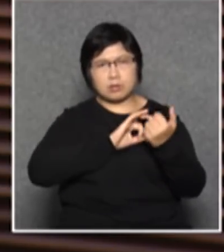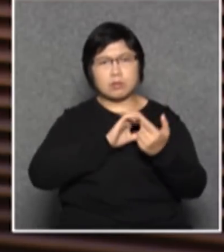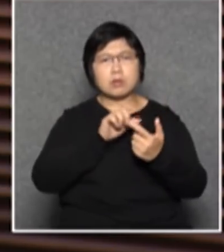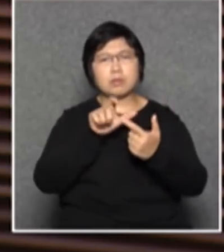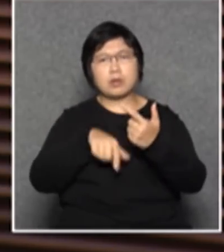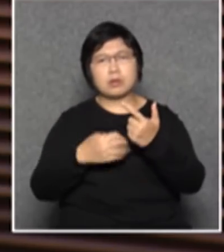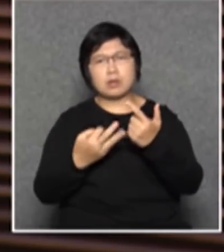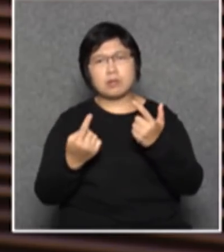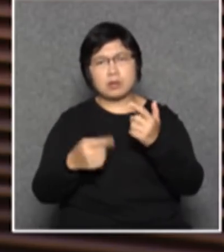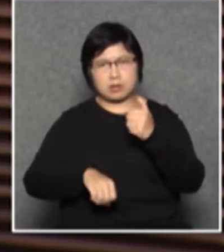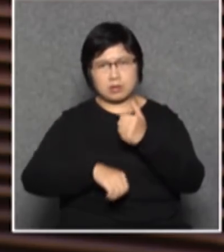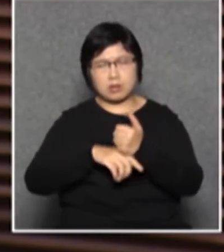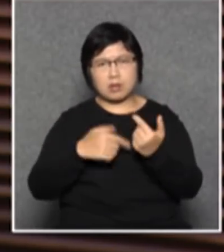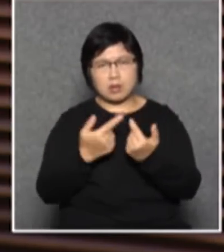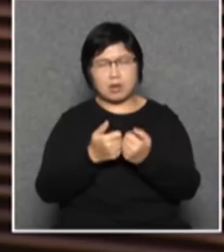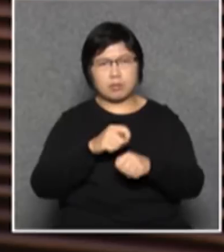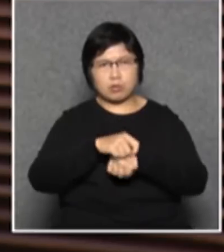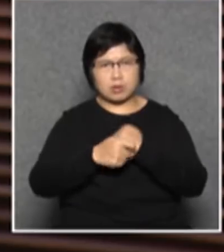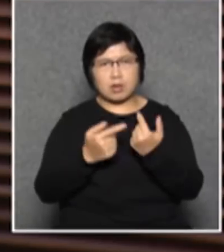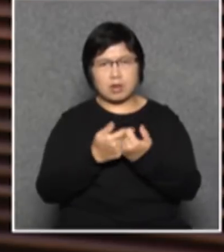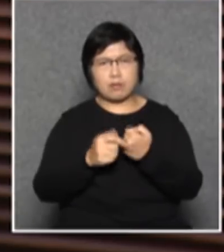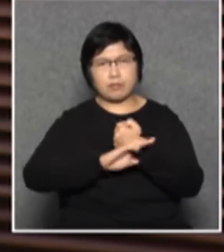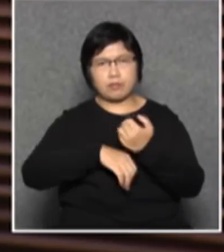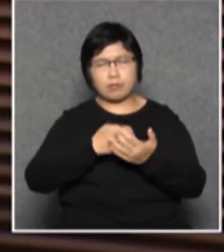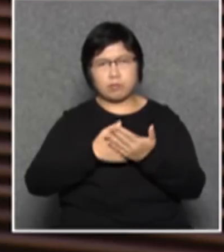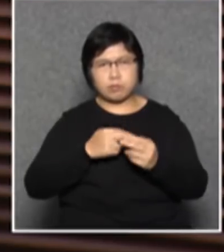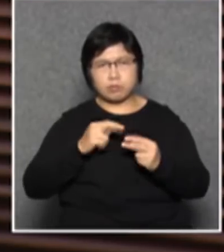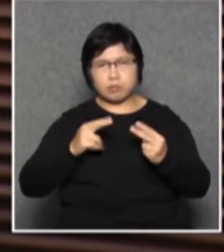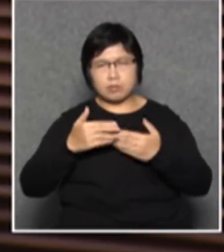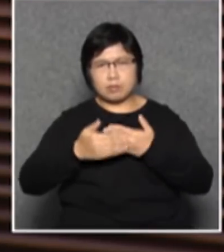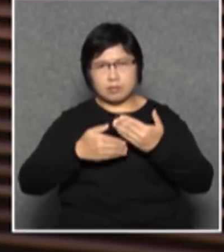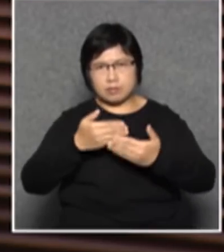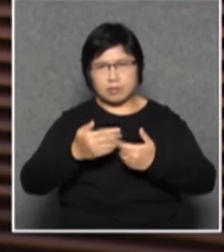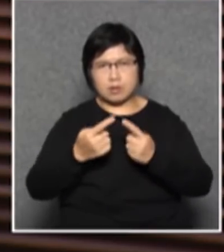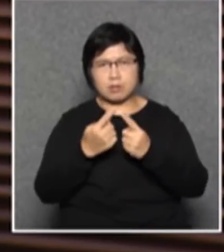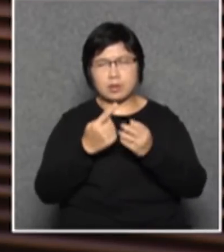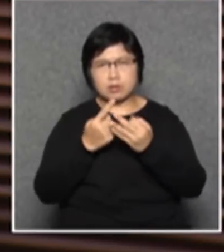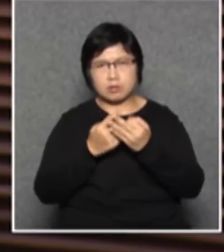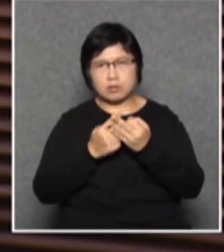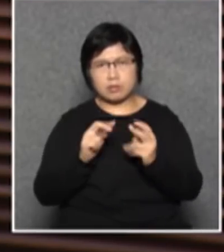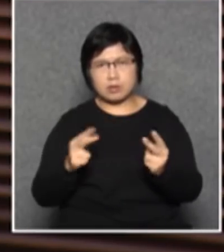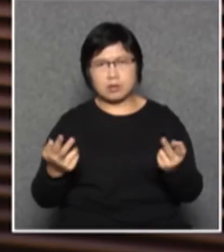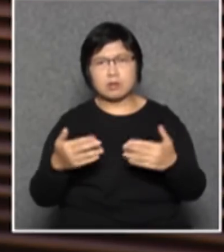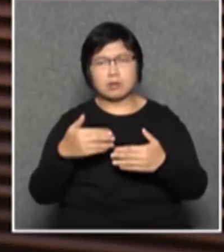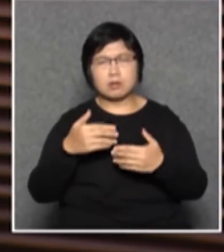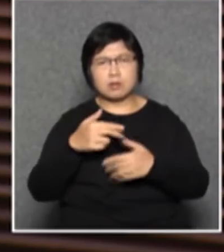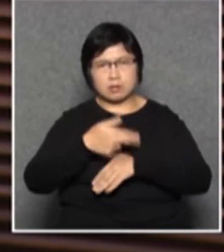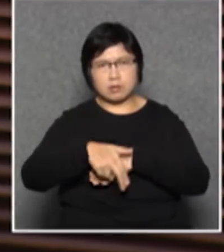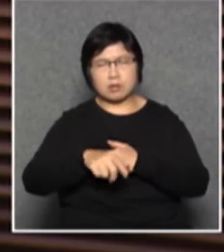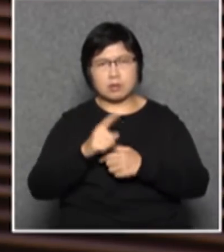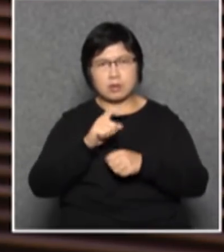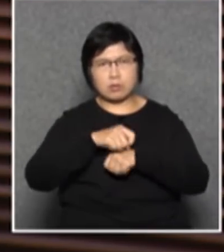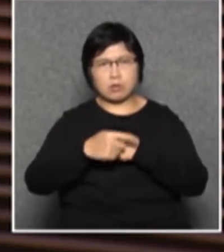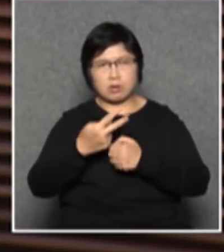礎，是合憲合法、穩步推進香港民主發展的方案。而在一國兩制底